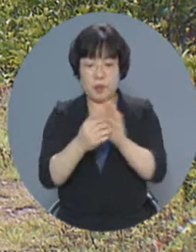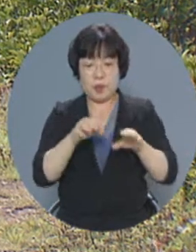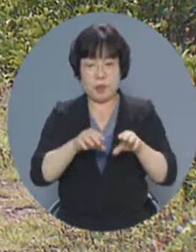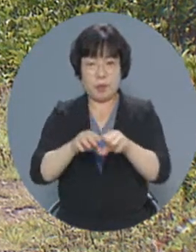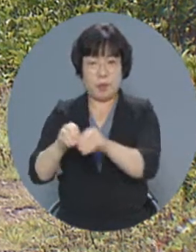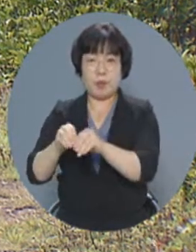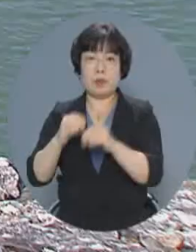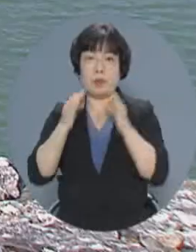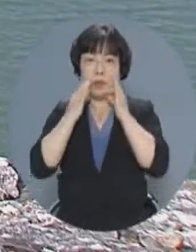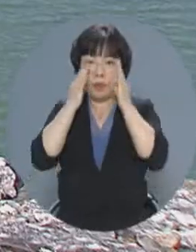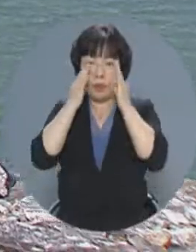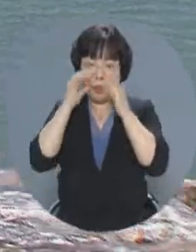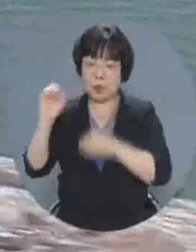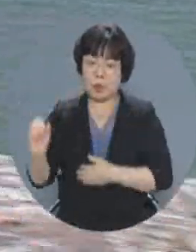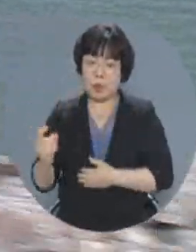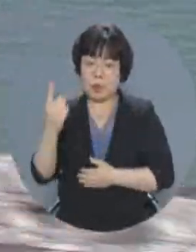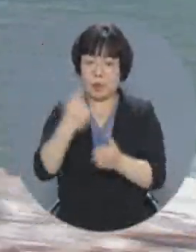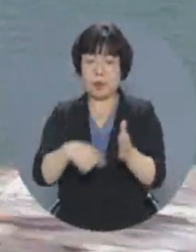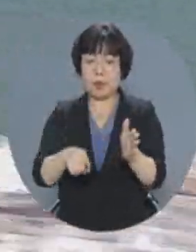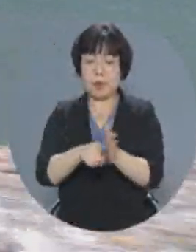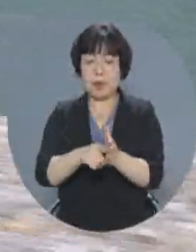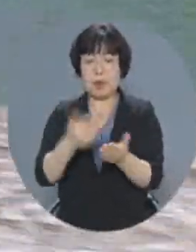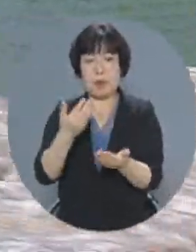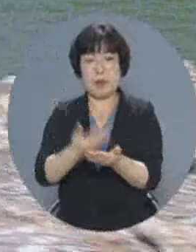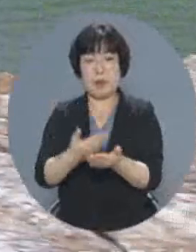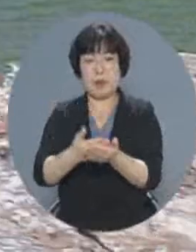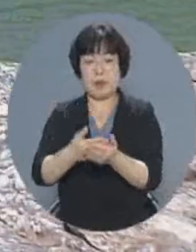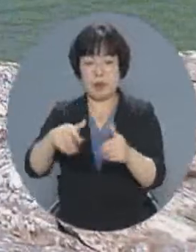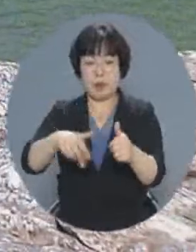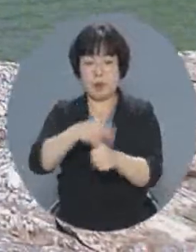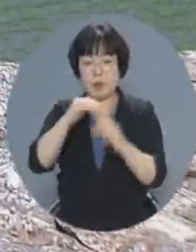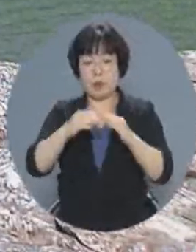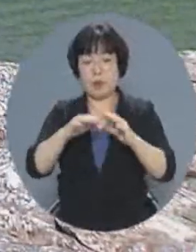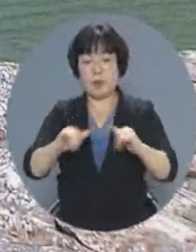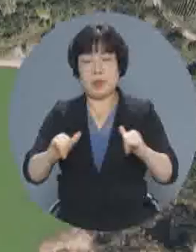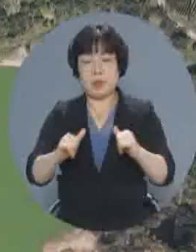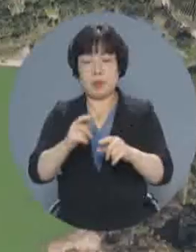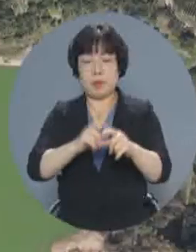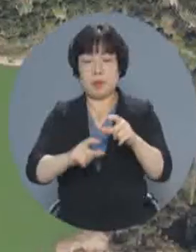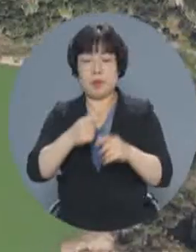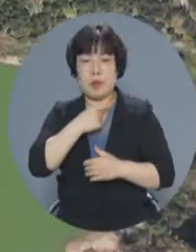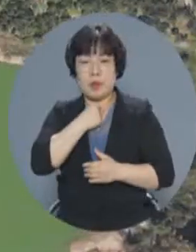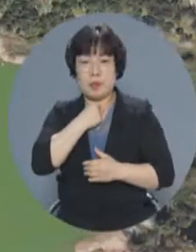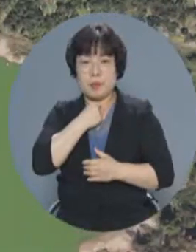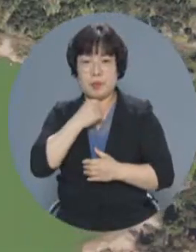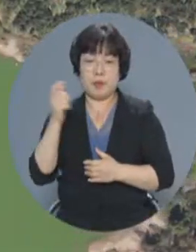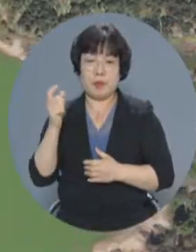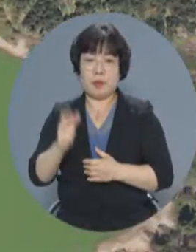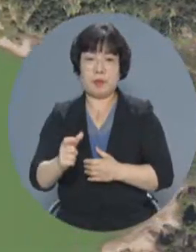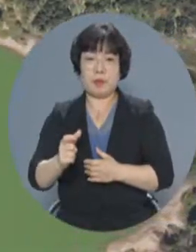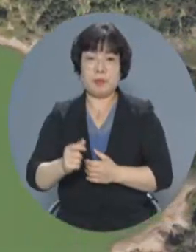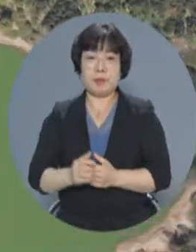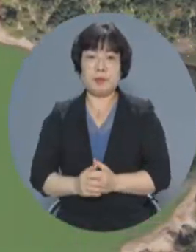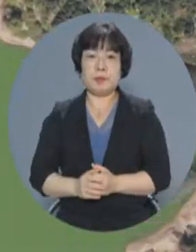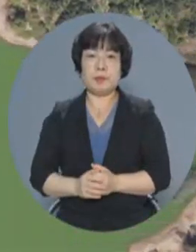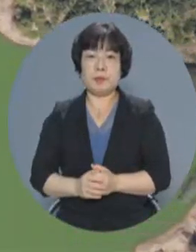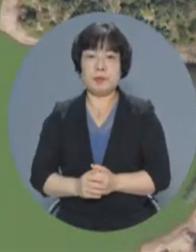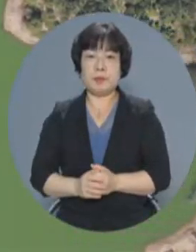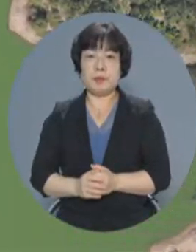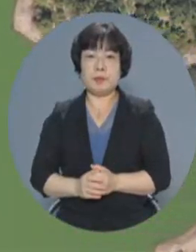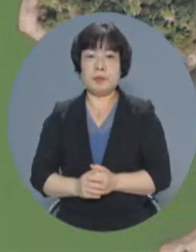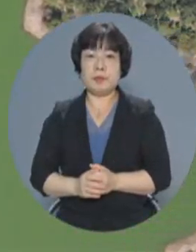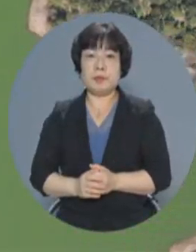있지만 보다 근본적인 대책을 촉구하는 땜 주변 지역 주민들의 요구는 더욱 거세지고 있습니다. MBC 뉴스